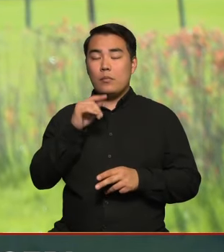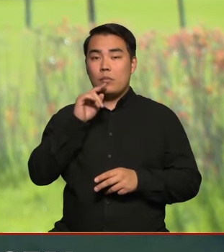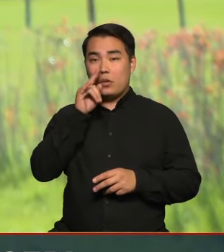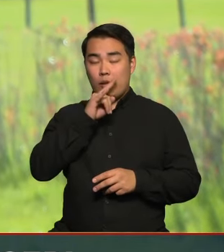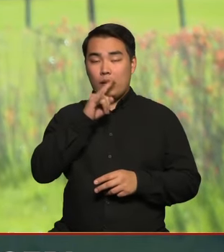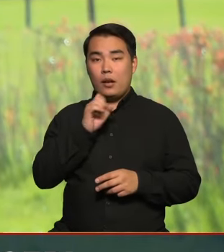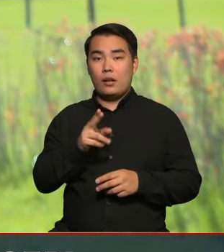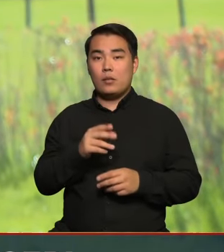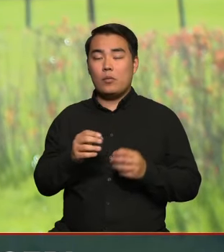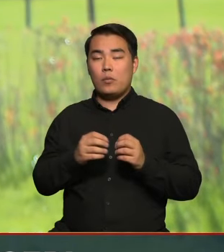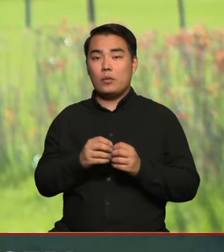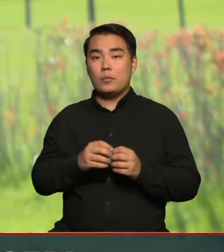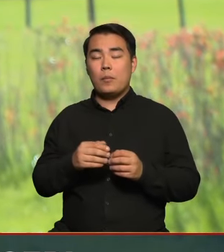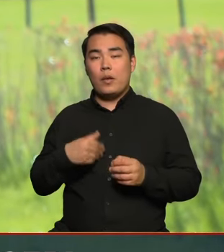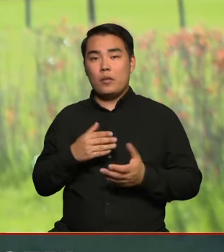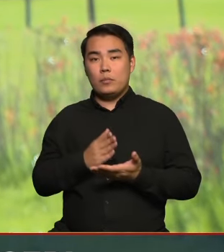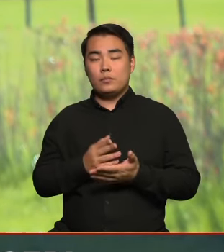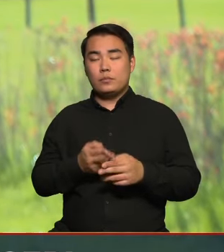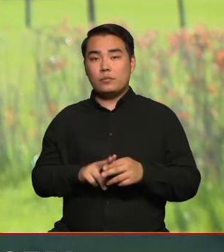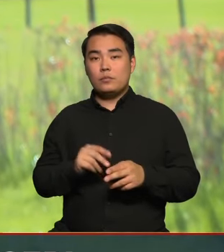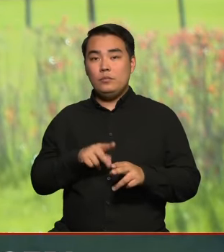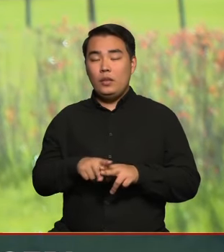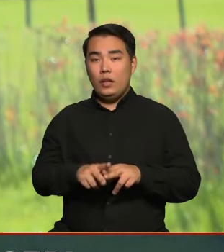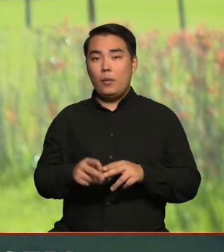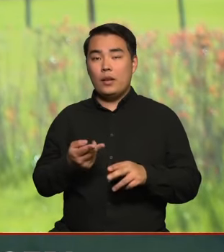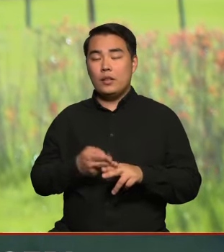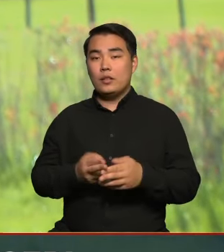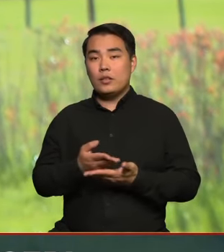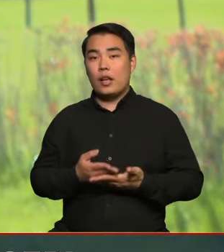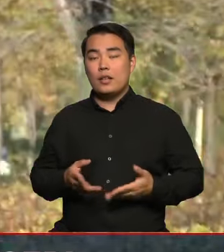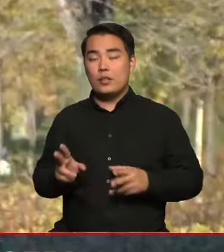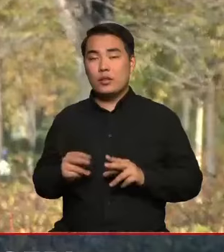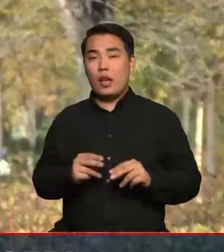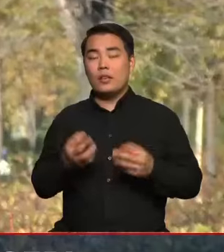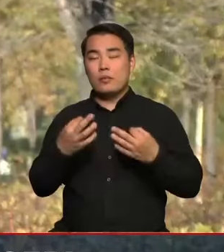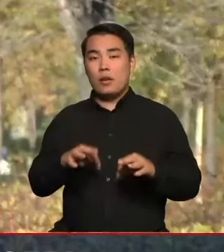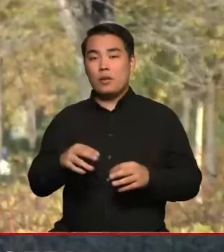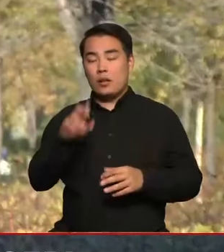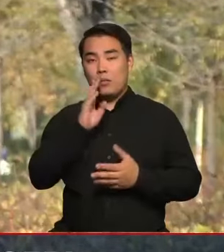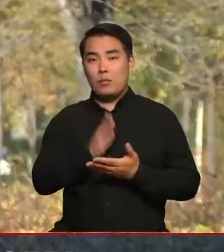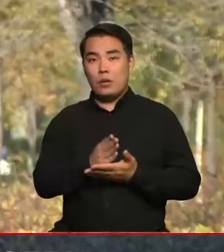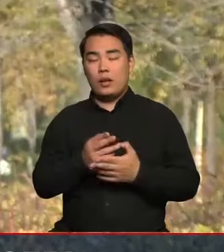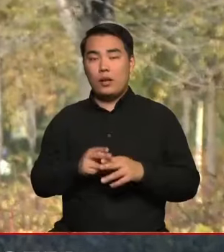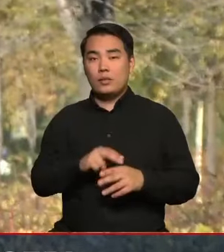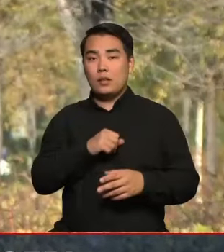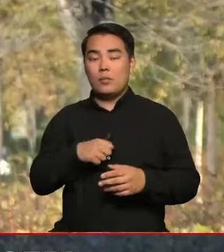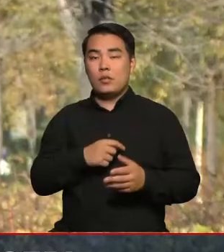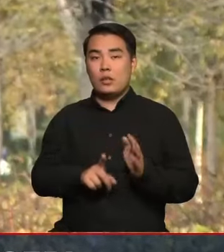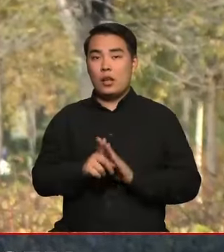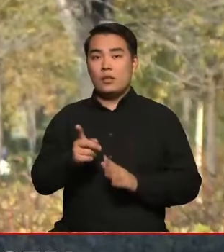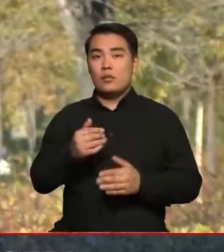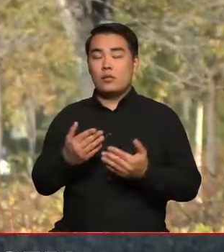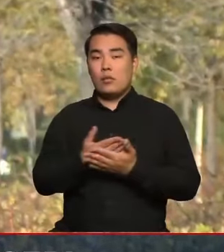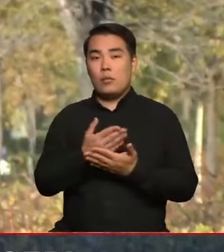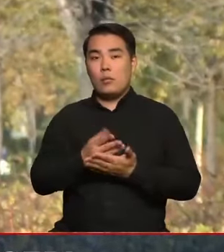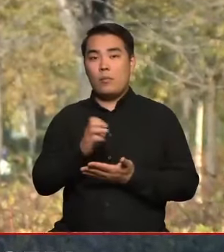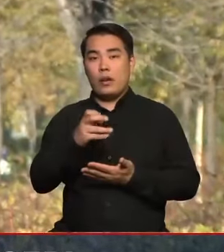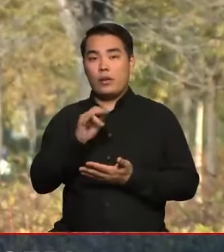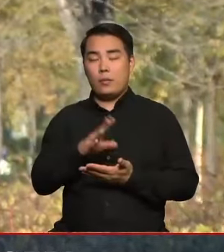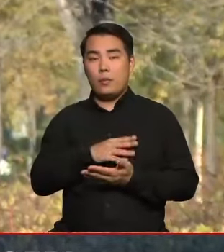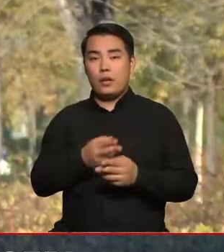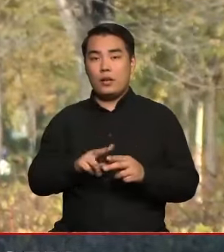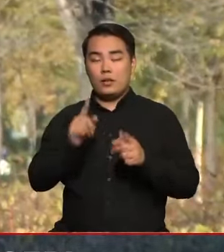сәл оң әсер етуі мүмкін. Әрине, біз бейбіт елміз, ұрыс болмасын. Таяу шығыста тартыс басталғалы ақпарат алаңындағы майданда